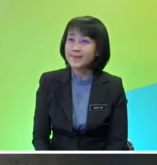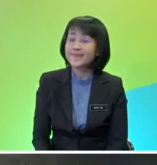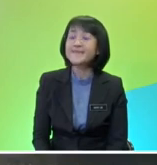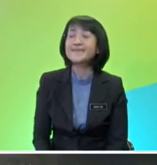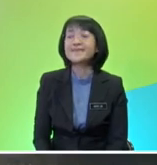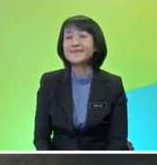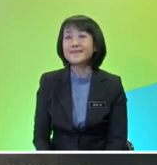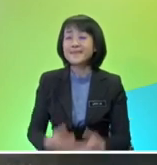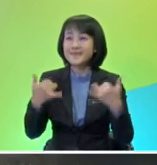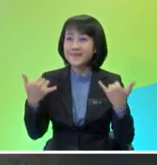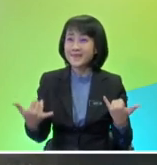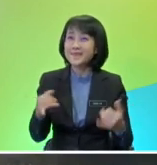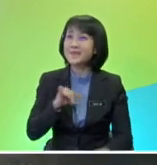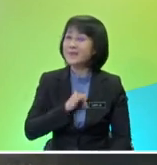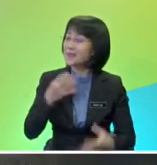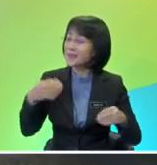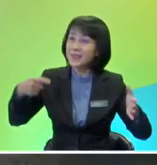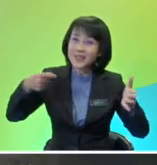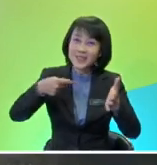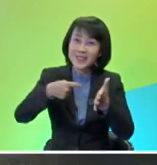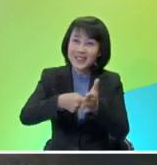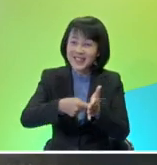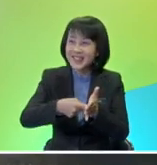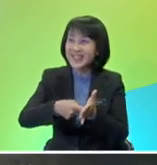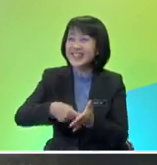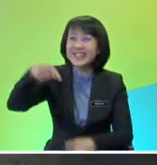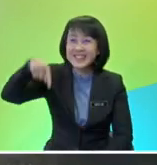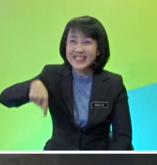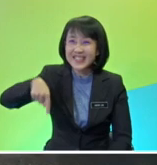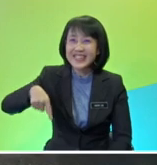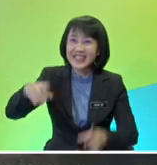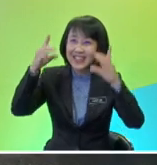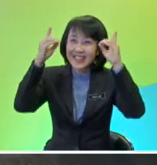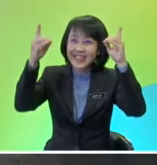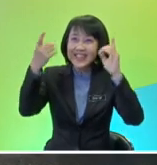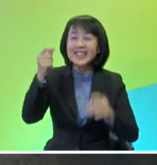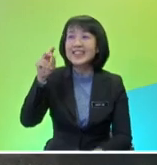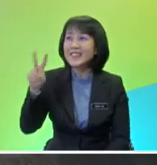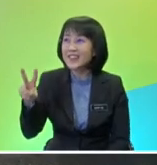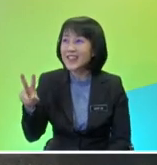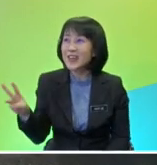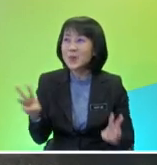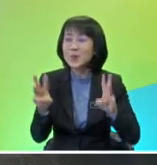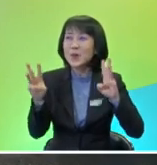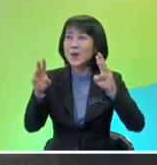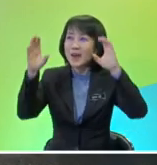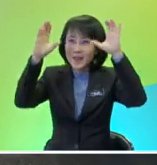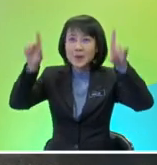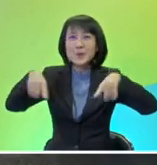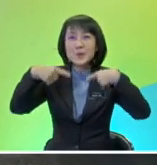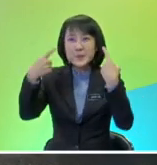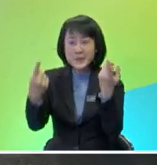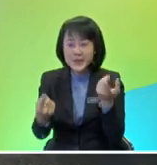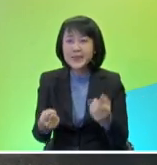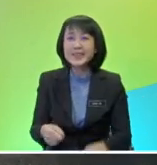Alhamdulillah. Sekarang saya pun dah tiba di kaki Didik TV KPM. Wah, cikgu. Oh, pergi panjat Gunung Kinabalu